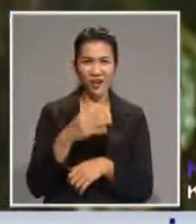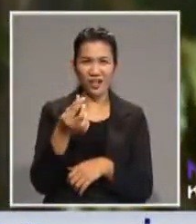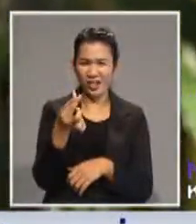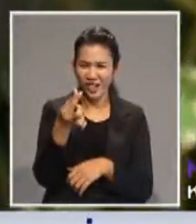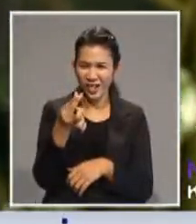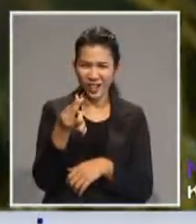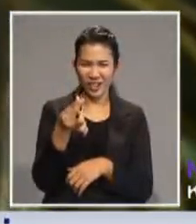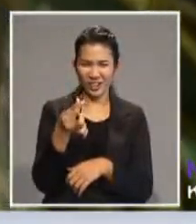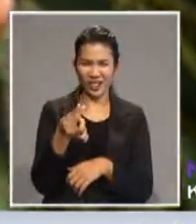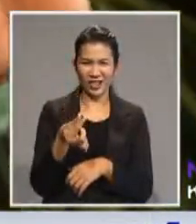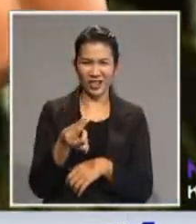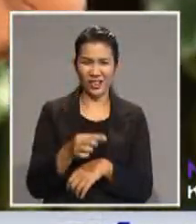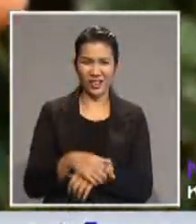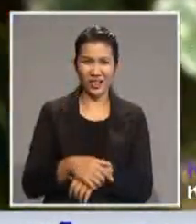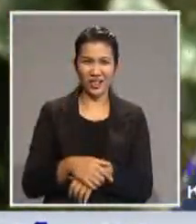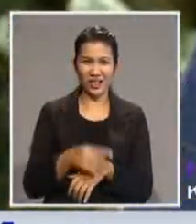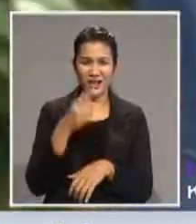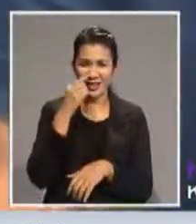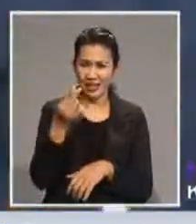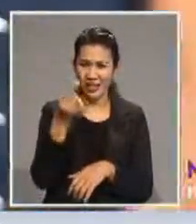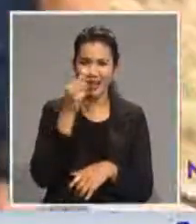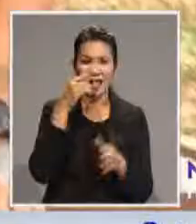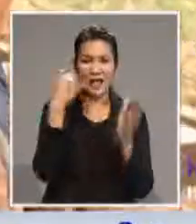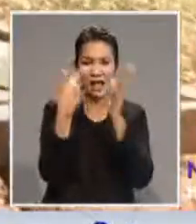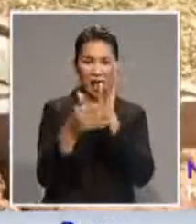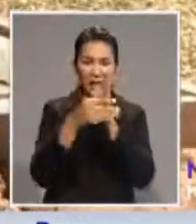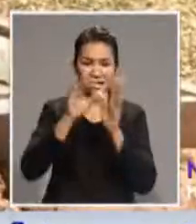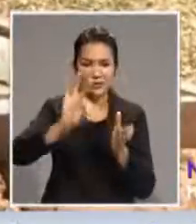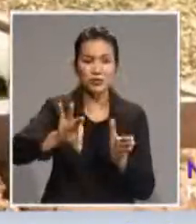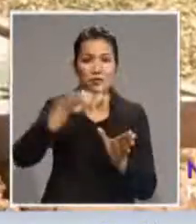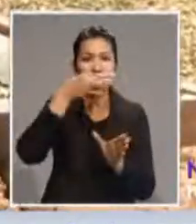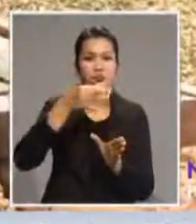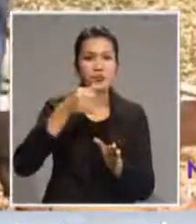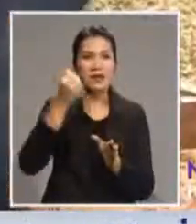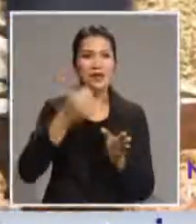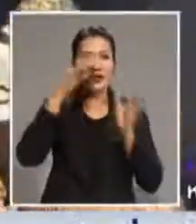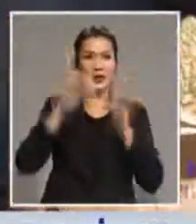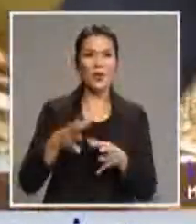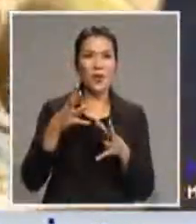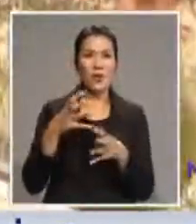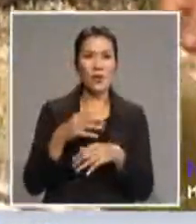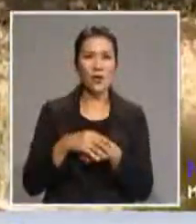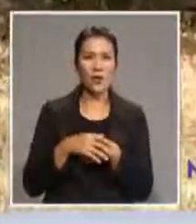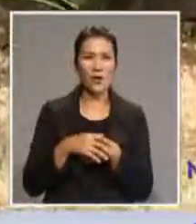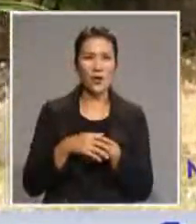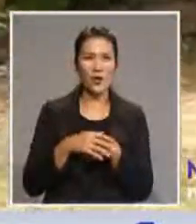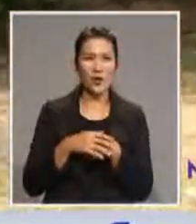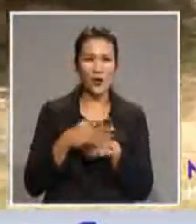อง นี่แถวอีสานเขาเอาไปจิ้มน้ำพริกนะรู้เปล่า เขาเอ ิ